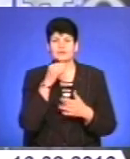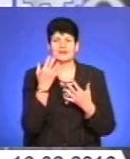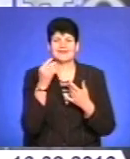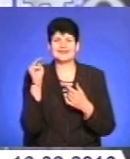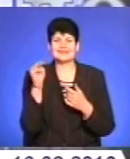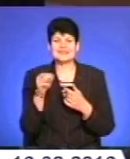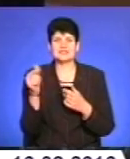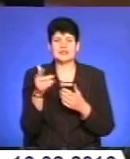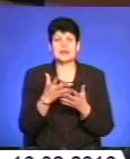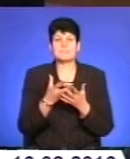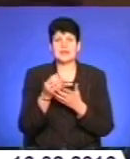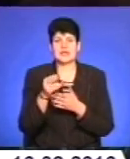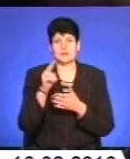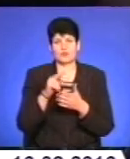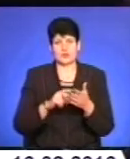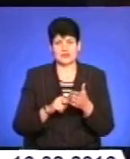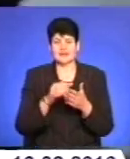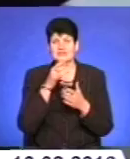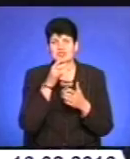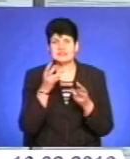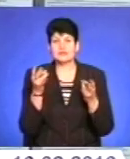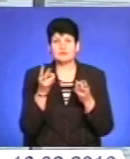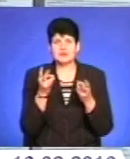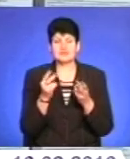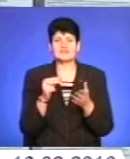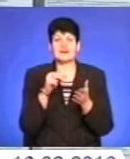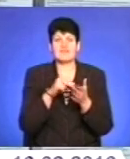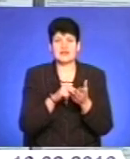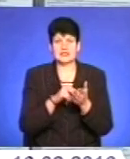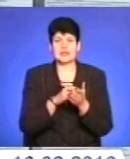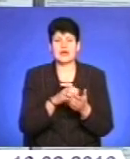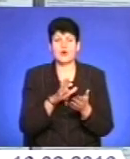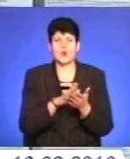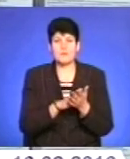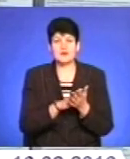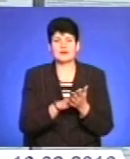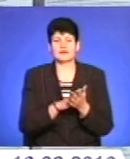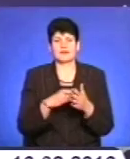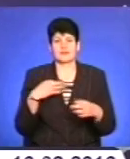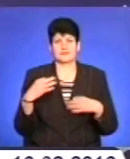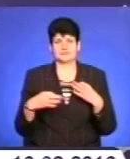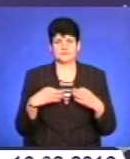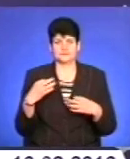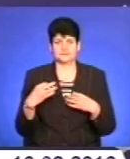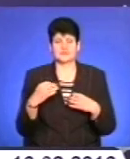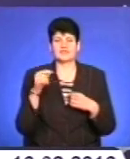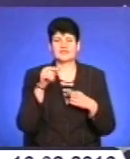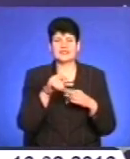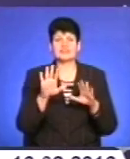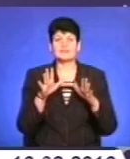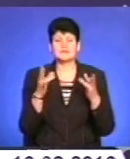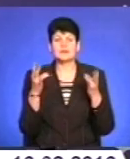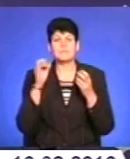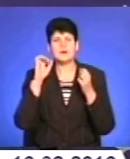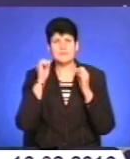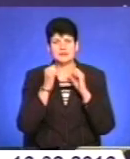гривень на сплаті податків. Час необхідний для ставання на облік та нерви при проходженні техогляду. Але в таких випадках слід